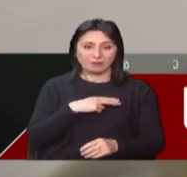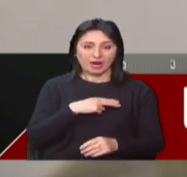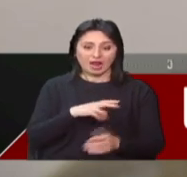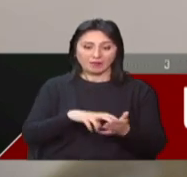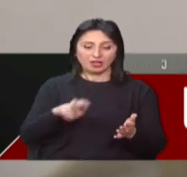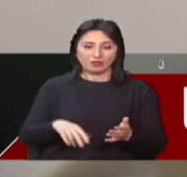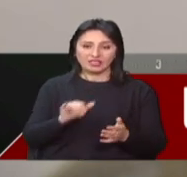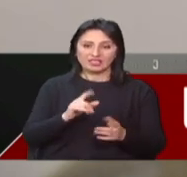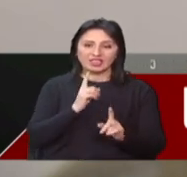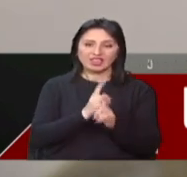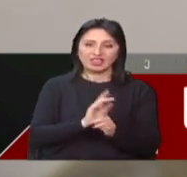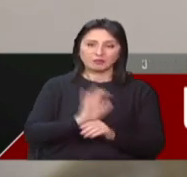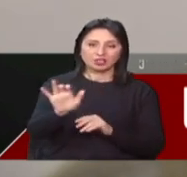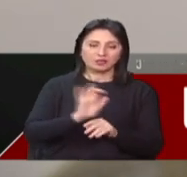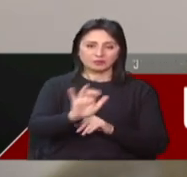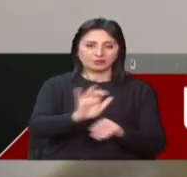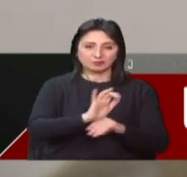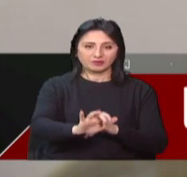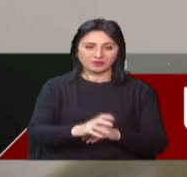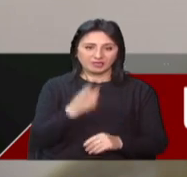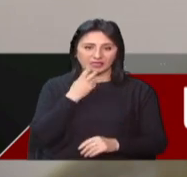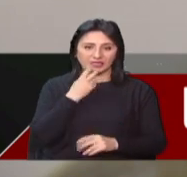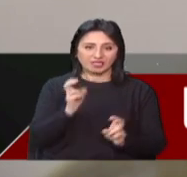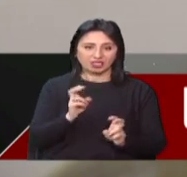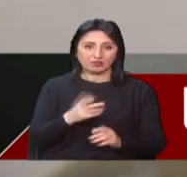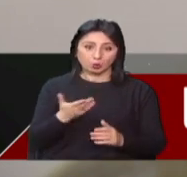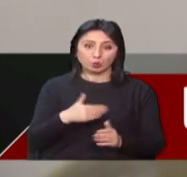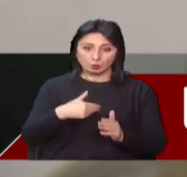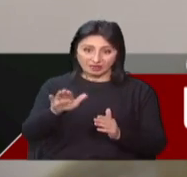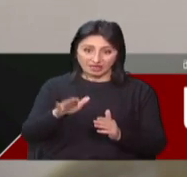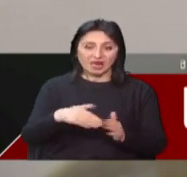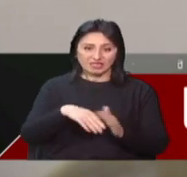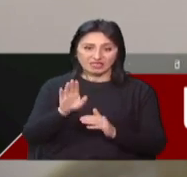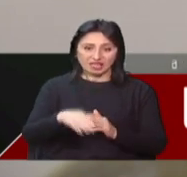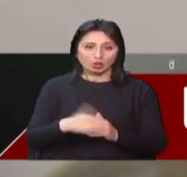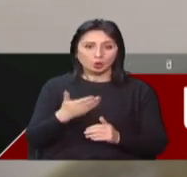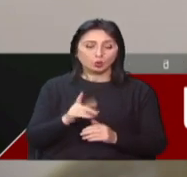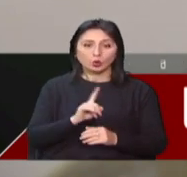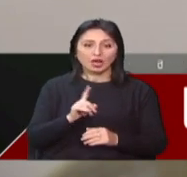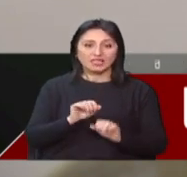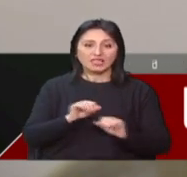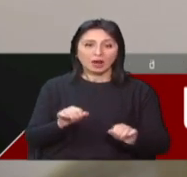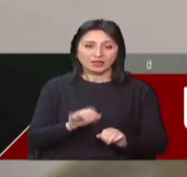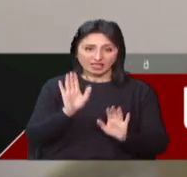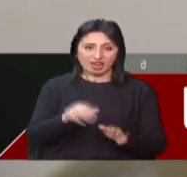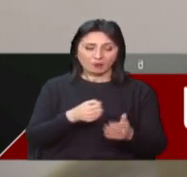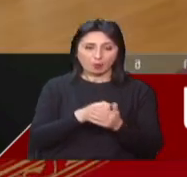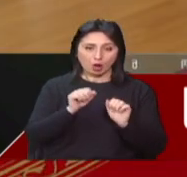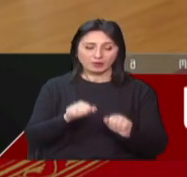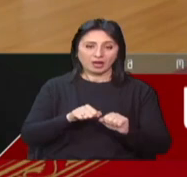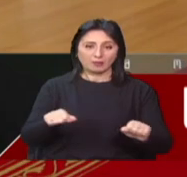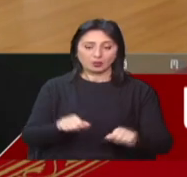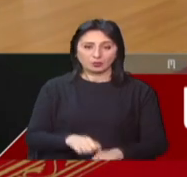ტოვებდა თავად თანაშემწეთ, მიდიხარ, სასაცილოა, ამიტომ მიდიხარ წადი და თუ არ და თუ რაღაც გაბედე, მაშინ იყავი ბოლომდე